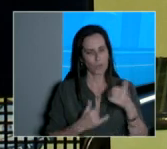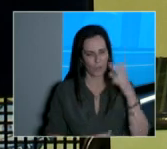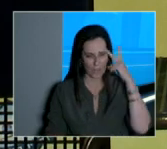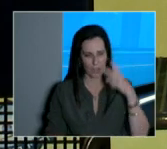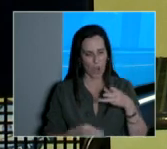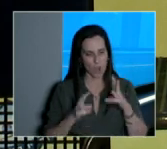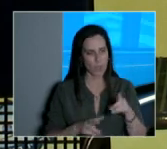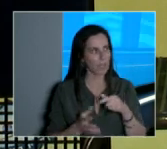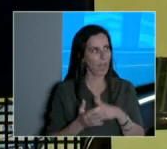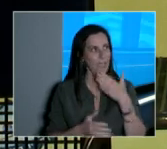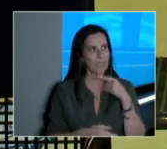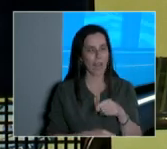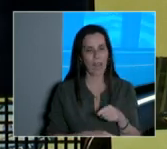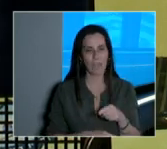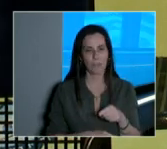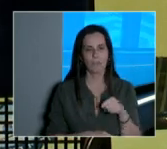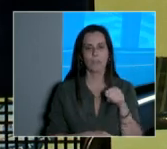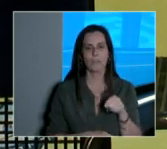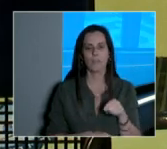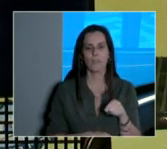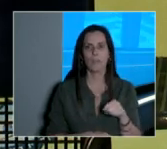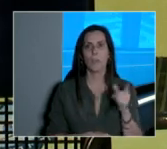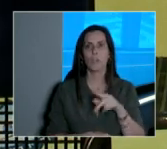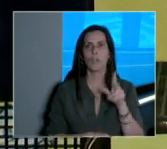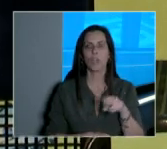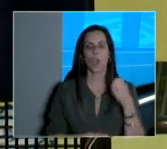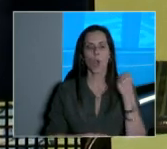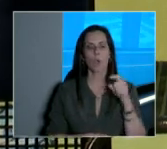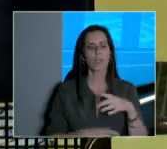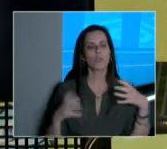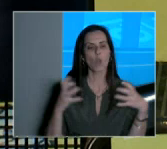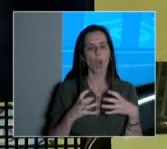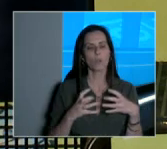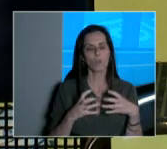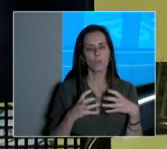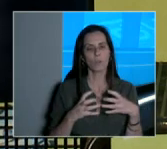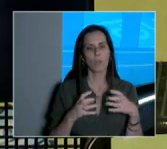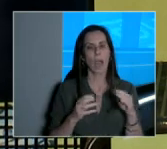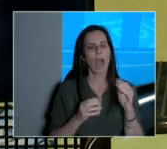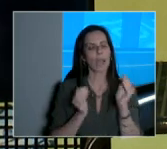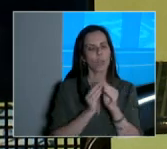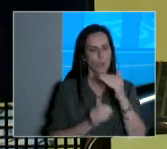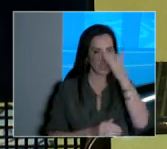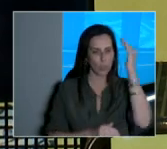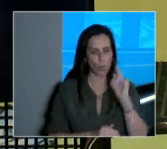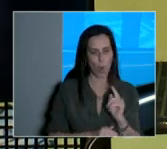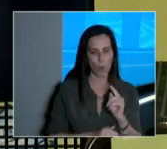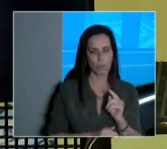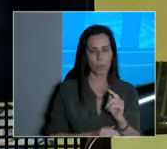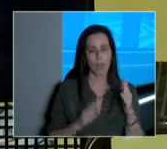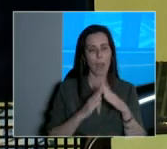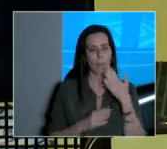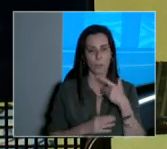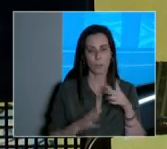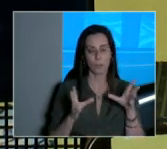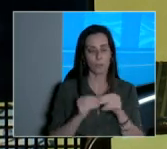השיטה הפרלמנטרית הישראלית היא כזאת שמי שיש לו את הכוח זה הקבוצות הקטנות הקיצוניות. לבית היהודי